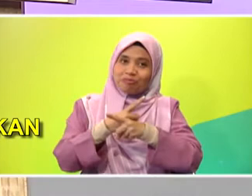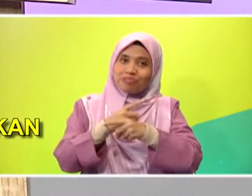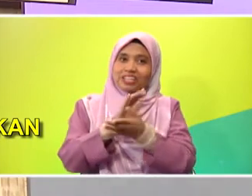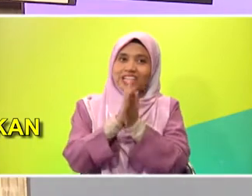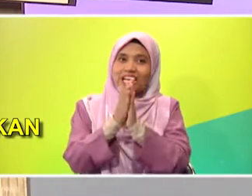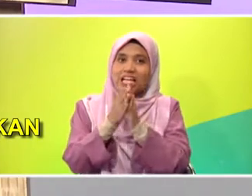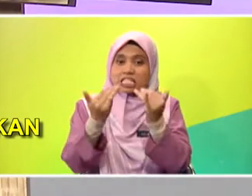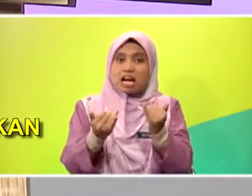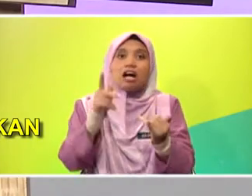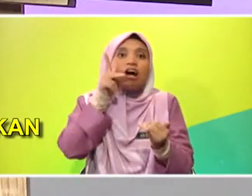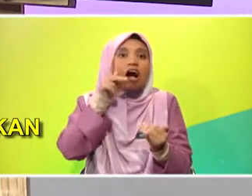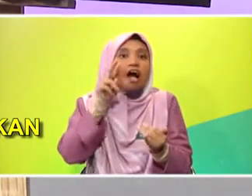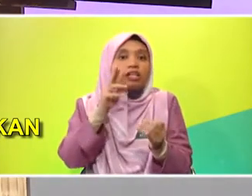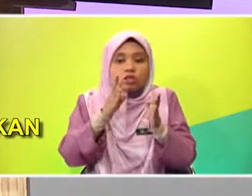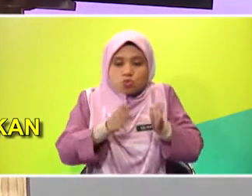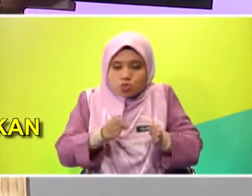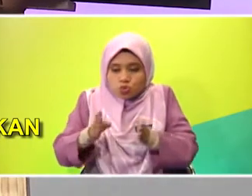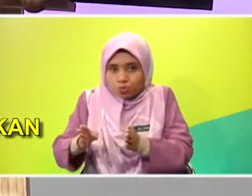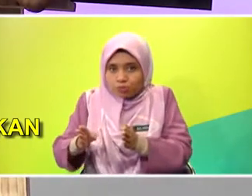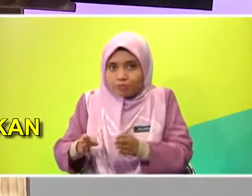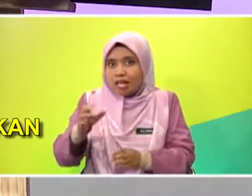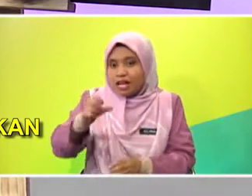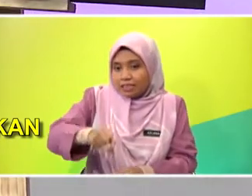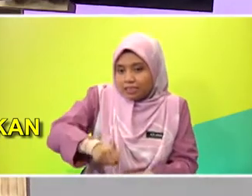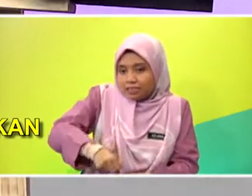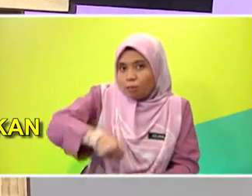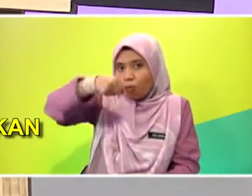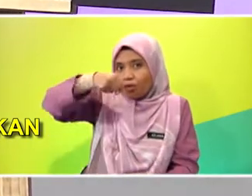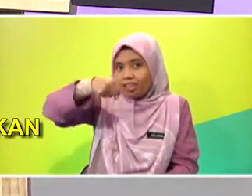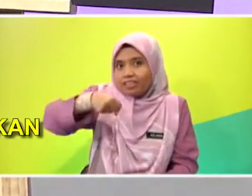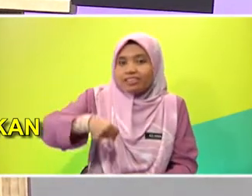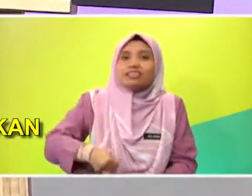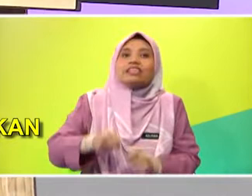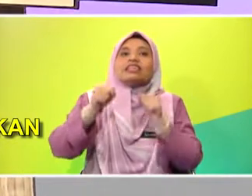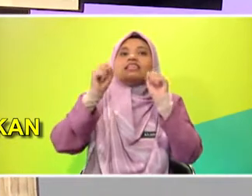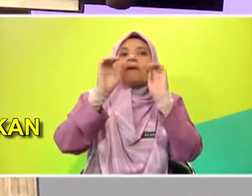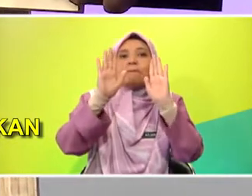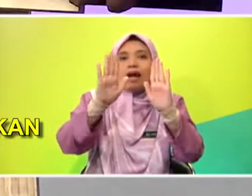kita ambil dulu cabut tulisannya karena